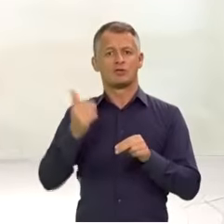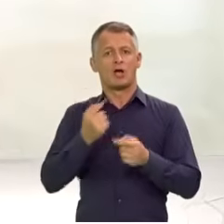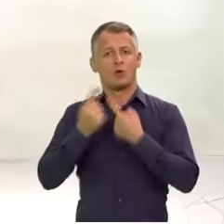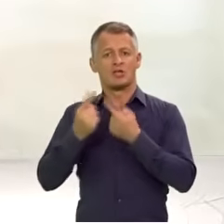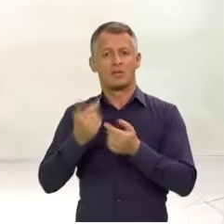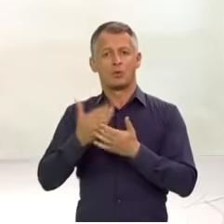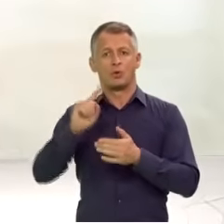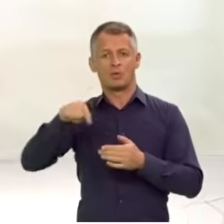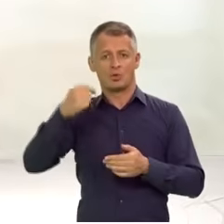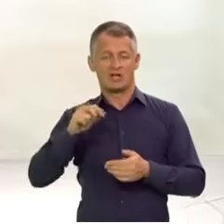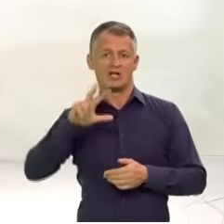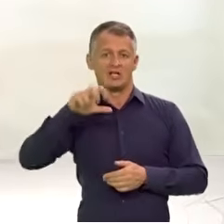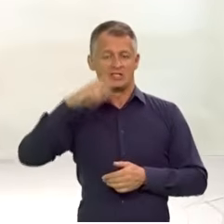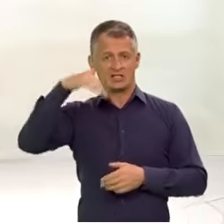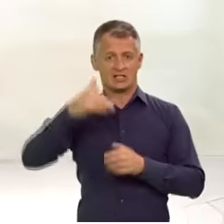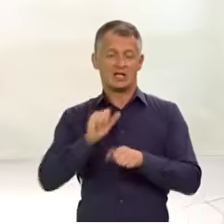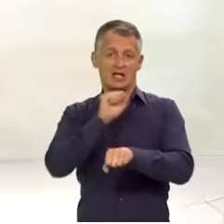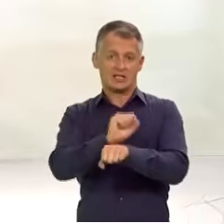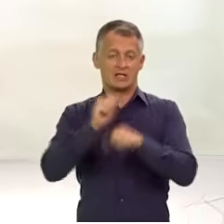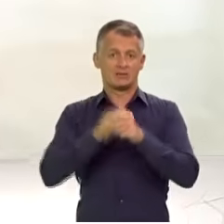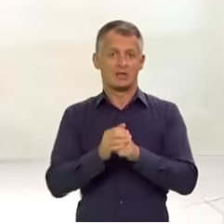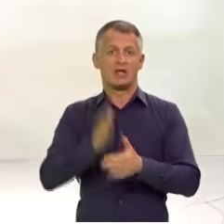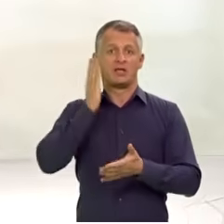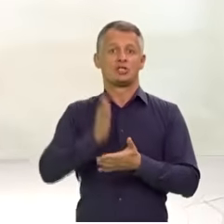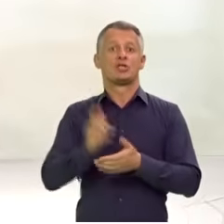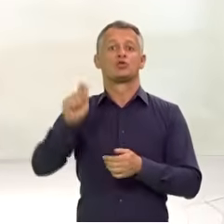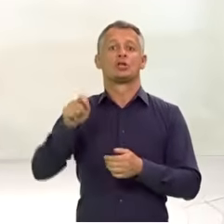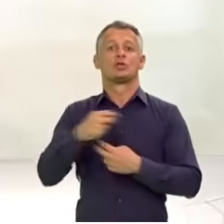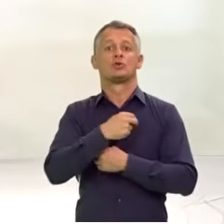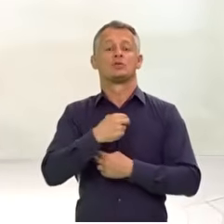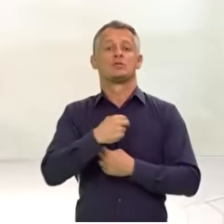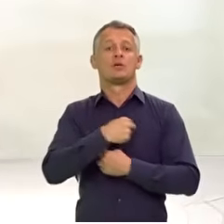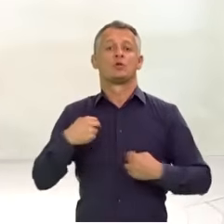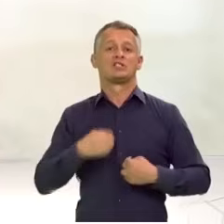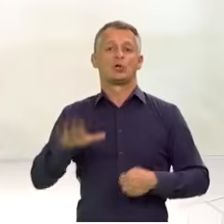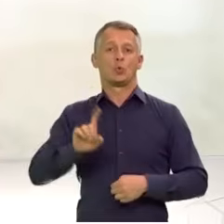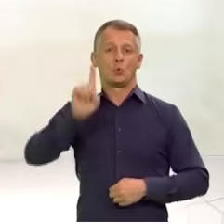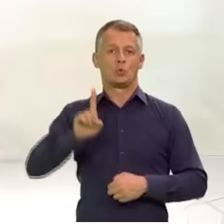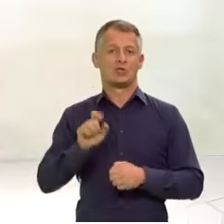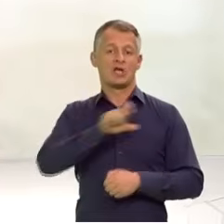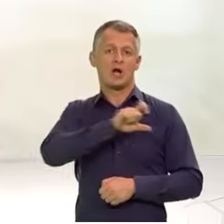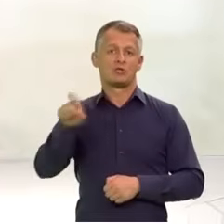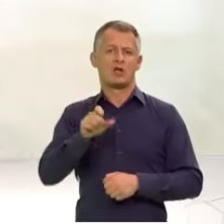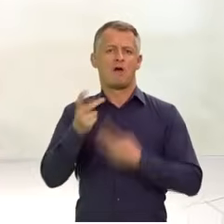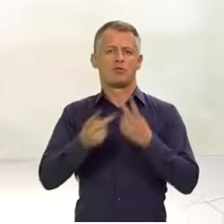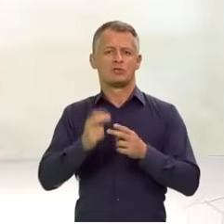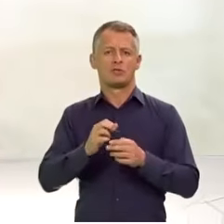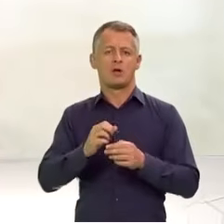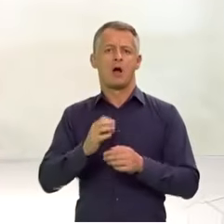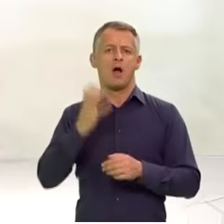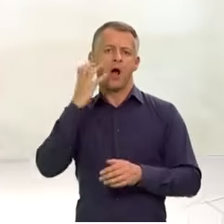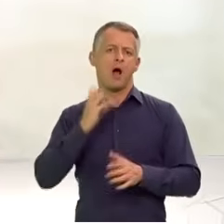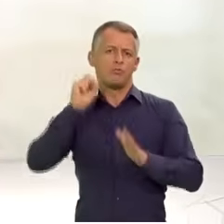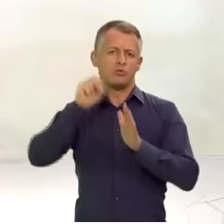zile. Decizia le aparține judecătorilor sectorului 1 din capitală. Alfred Bulai este acuzat că s-a folosit în mod abuziv de funcția sa din